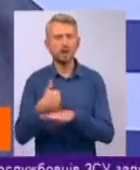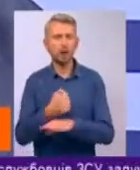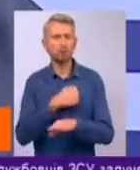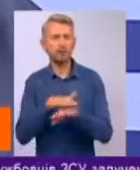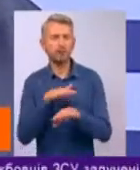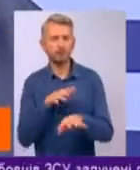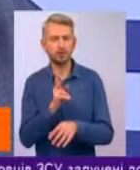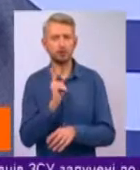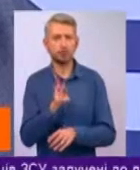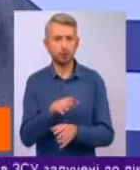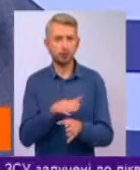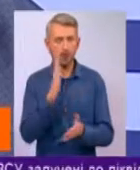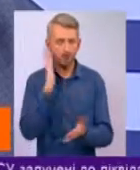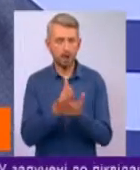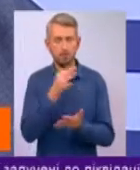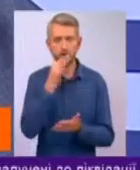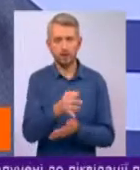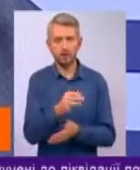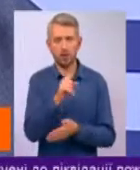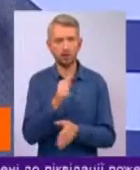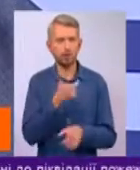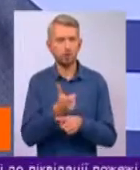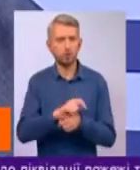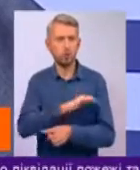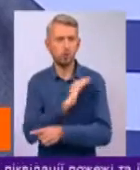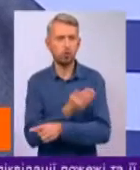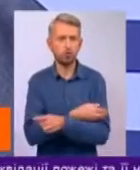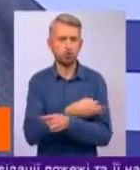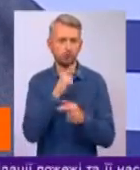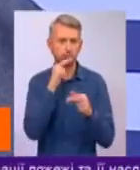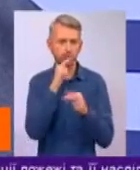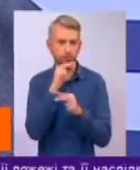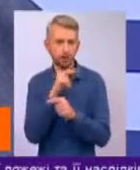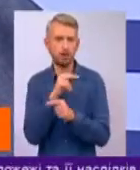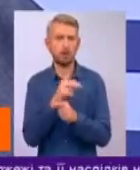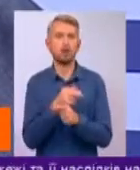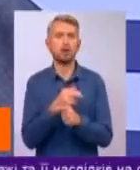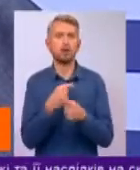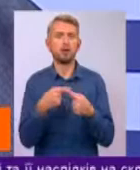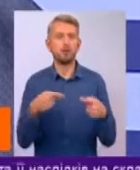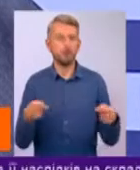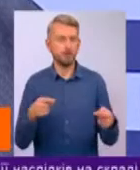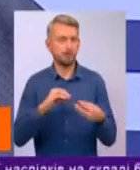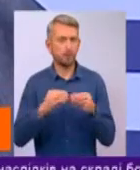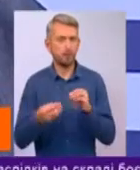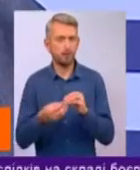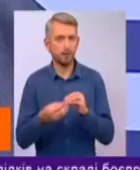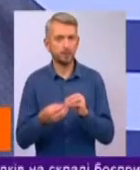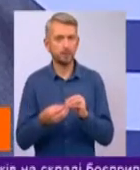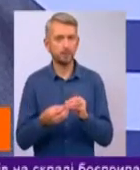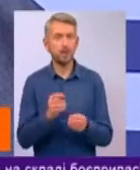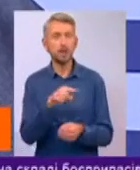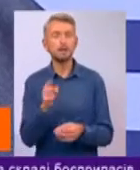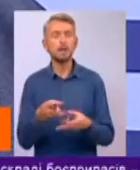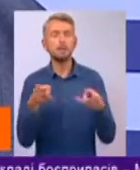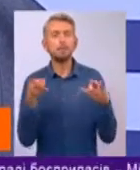які абсолютно прямо відповідають за от дуже потужні такі упущення в тих чи інших організаційних проблемах, їм